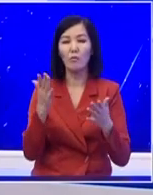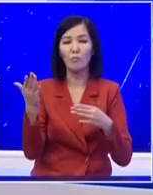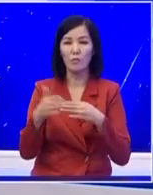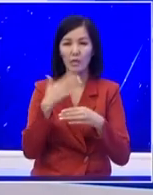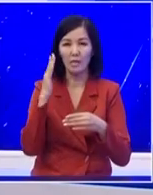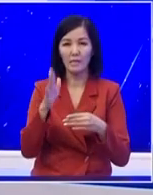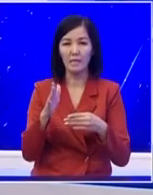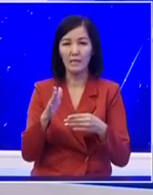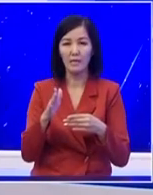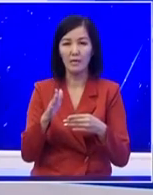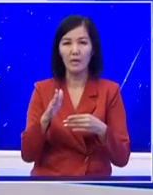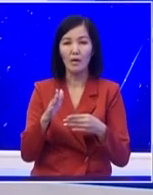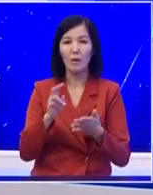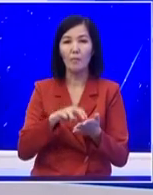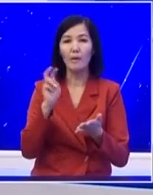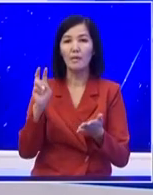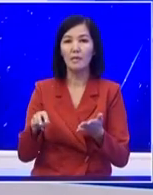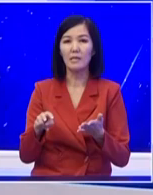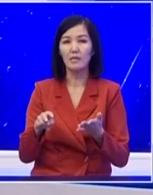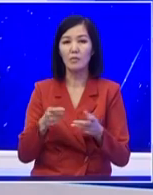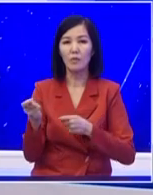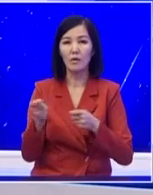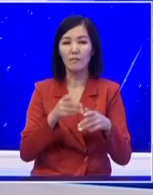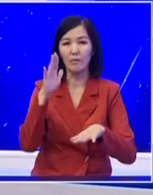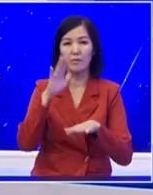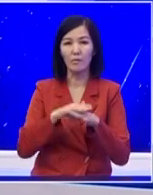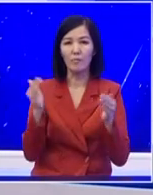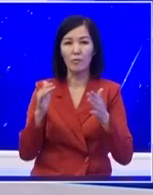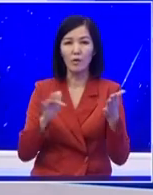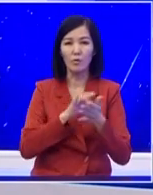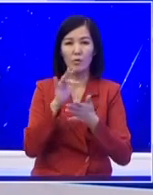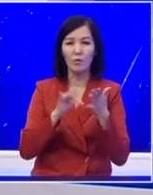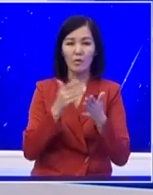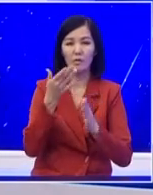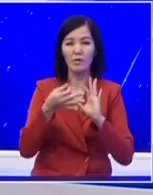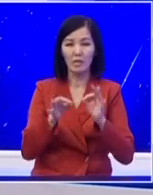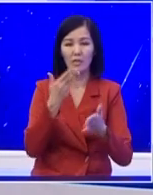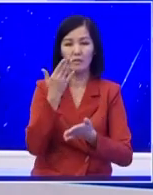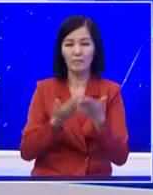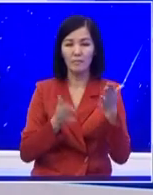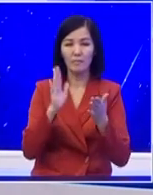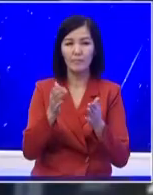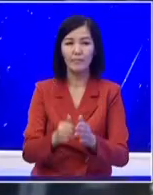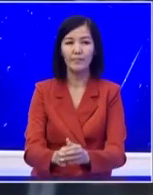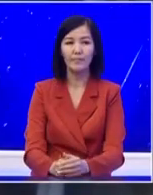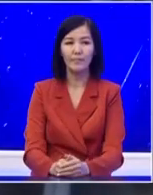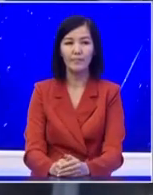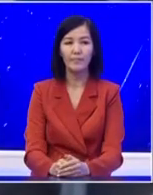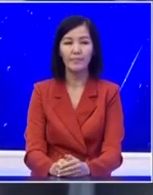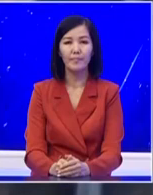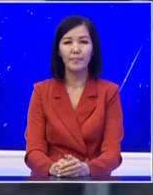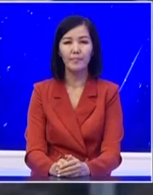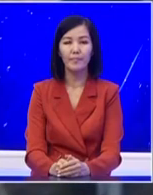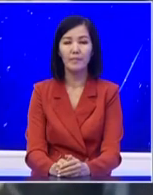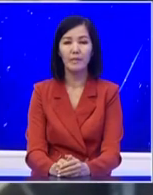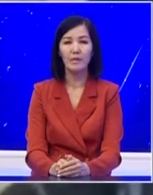вины и покинет ли пост его непосредственный руководитель Акима на города, узнавал Анвар Магилинов. Уйти любой